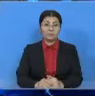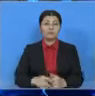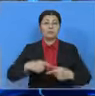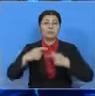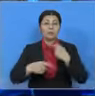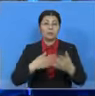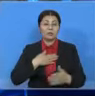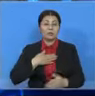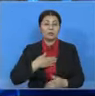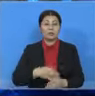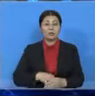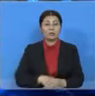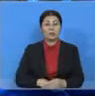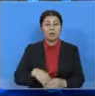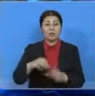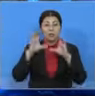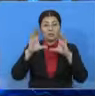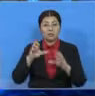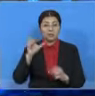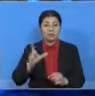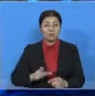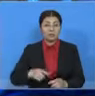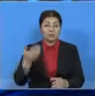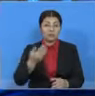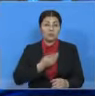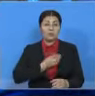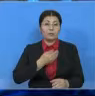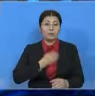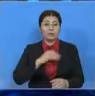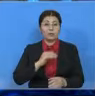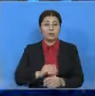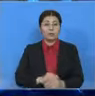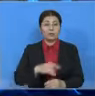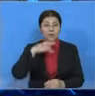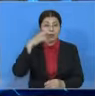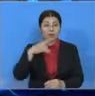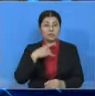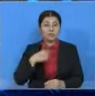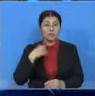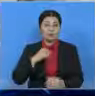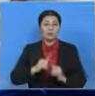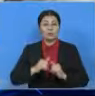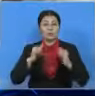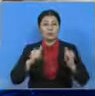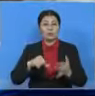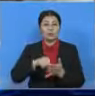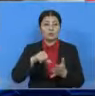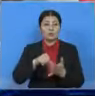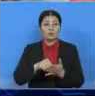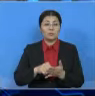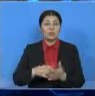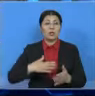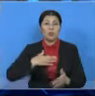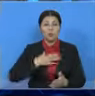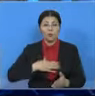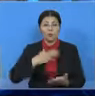Болашақта мен заңгер мамандығы болғым келеді. Және заңгер мамандығы болу ретінде Қазақстан дамуына өз үлесімді қосамын деген ойдамын. Әрине қобалжып